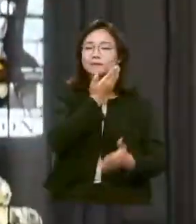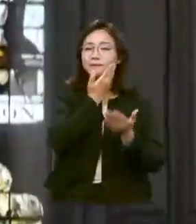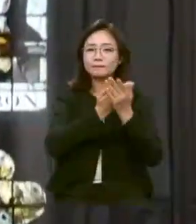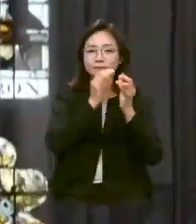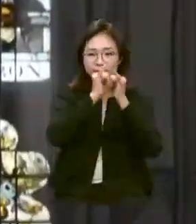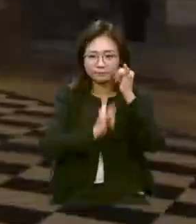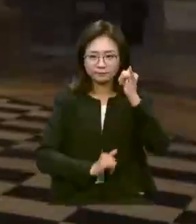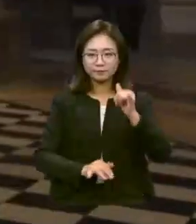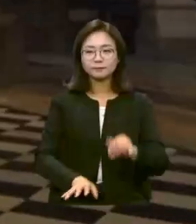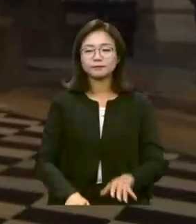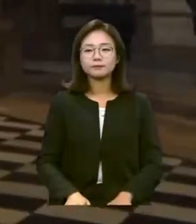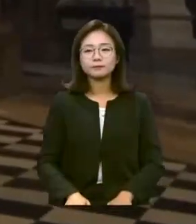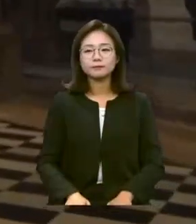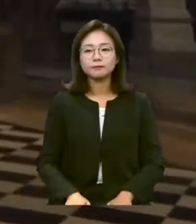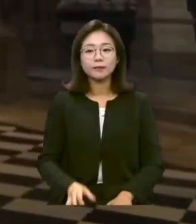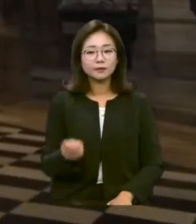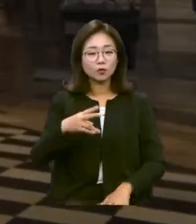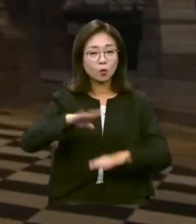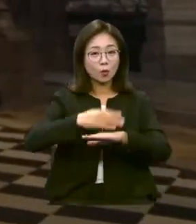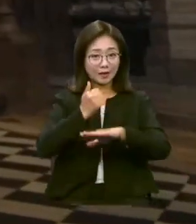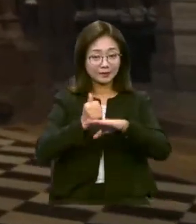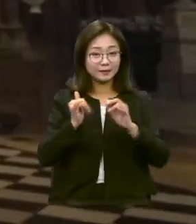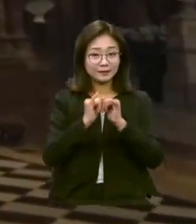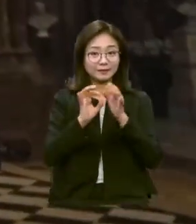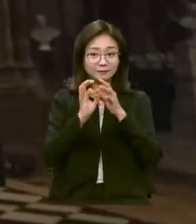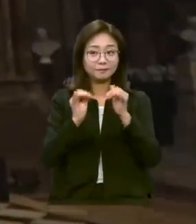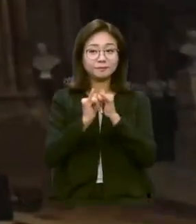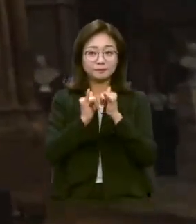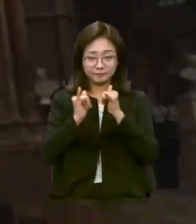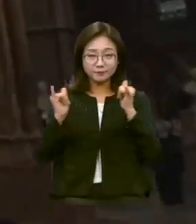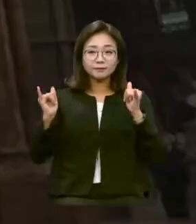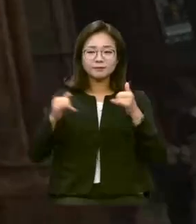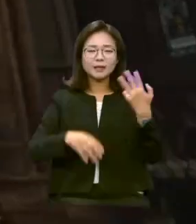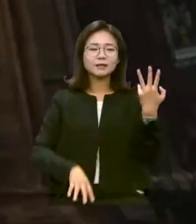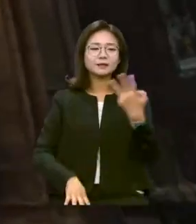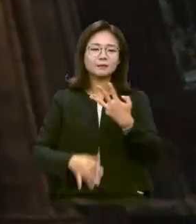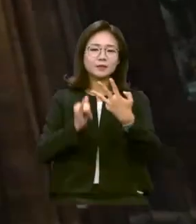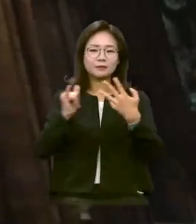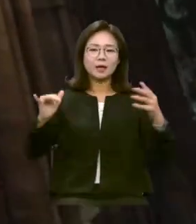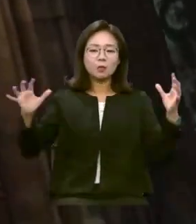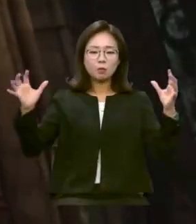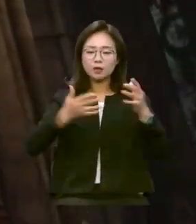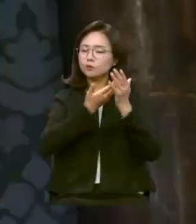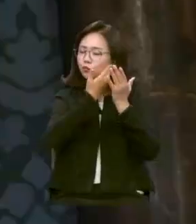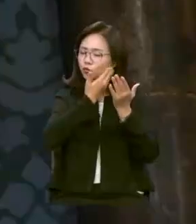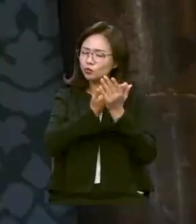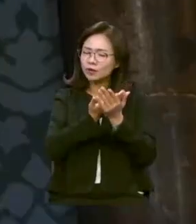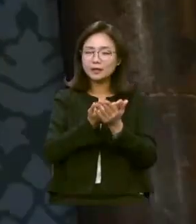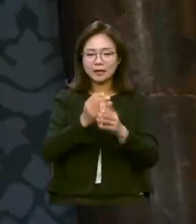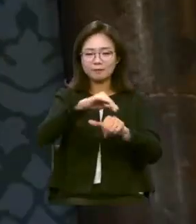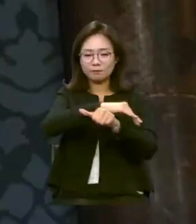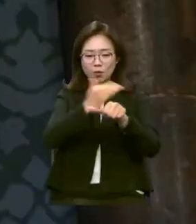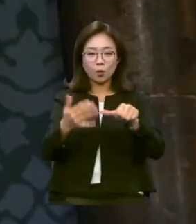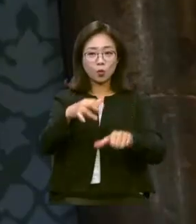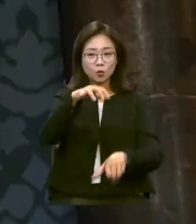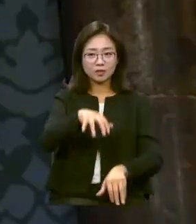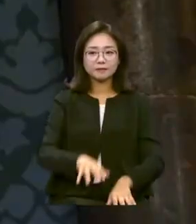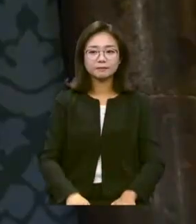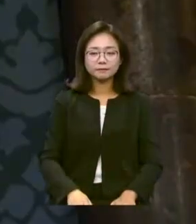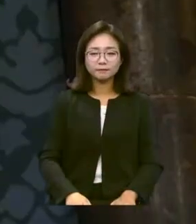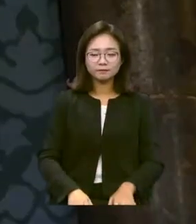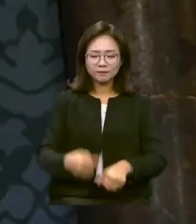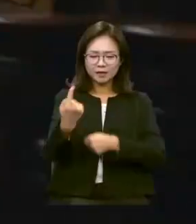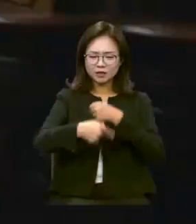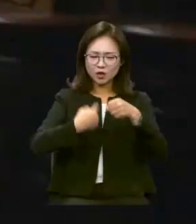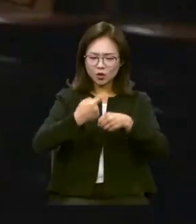역사인데요. 이들을 포함해 왕실 일원과 여러 위인 등 3천여 명이 잠든 묘지이기도 합니다. 천년 가까이